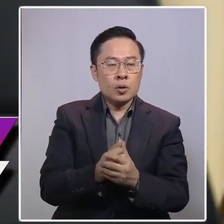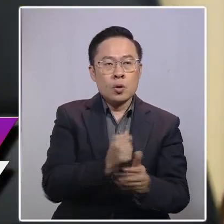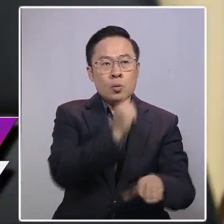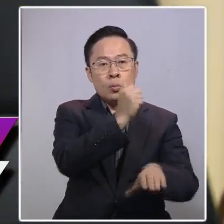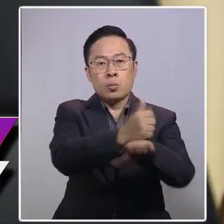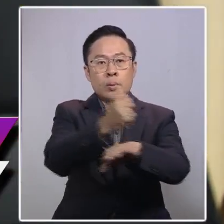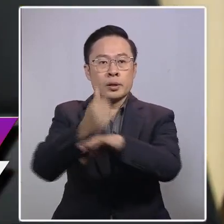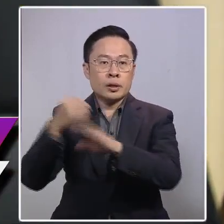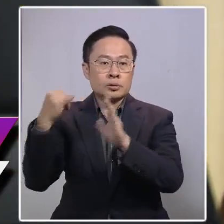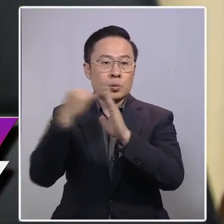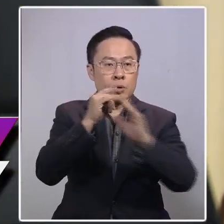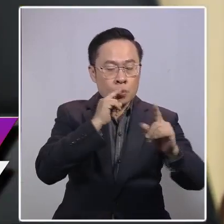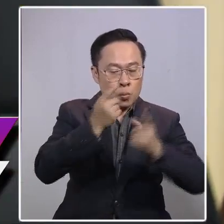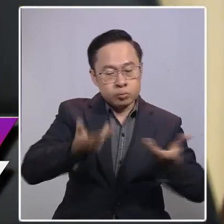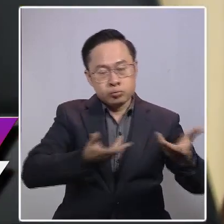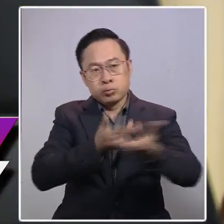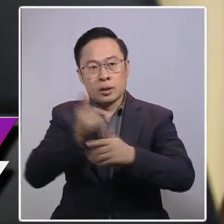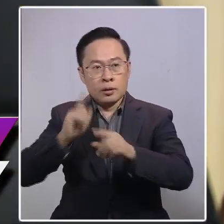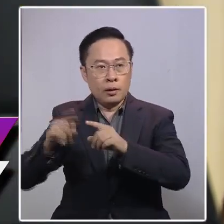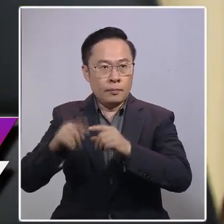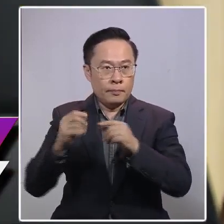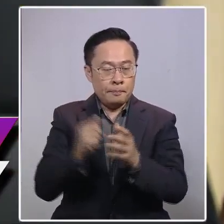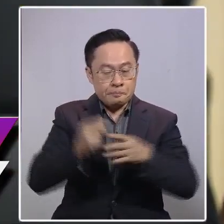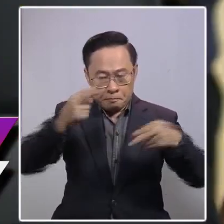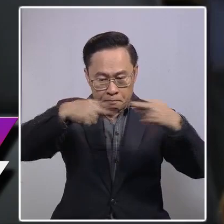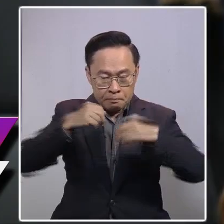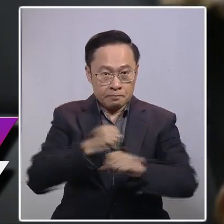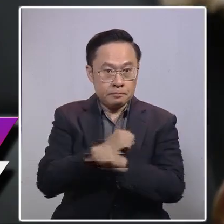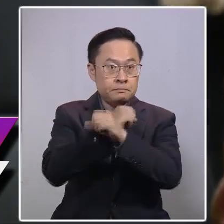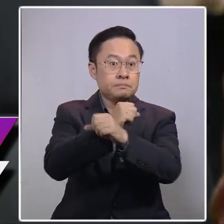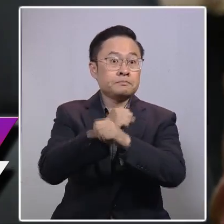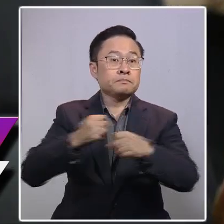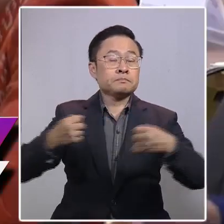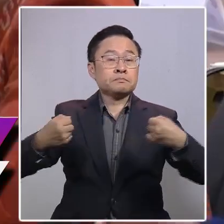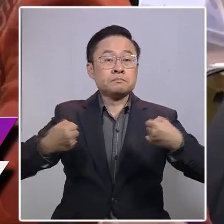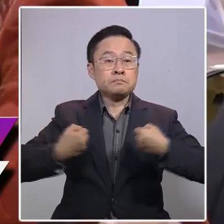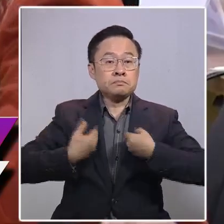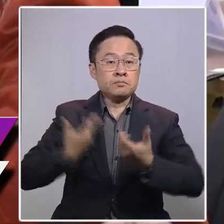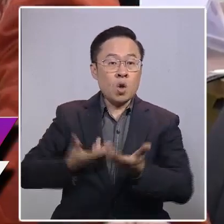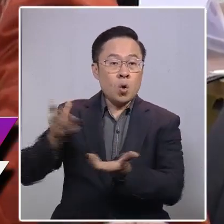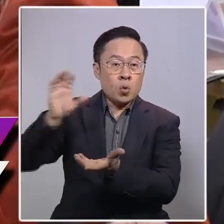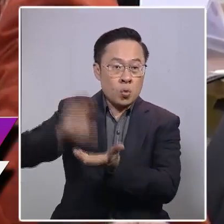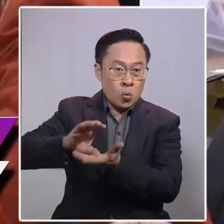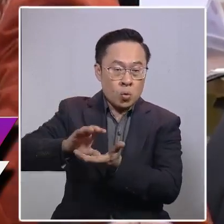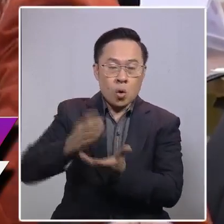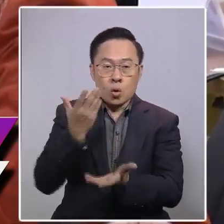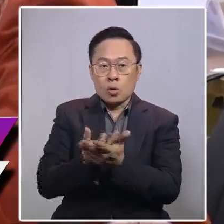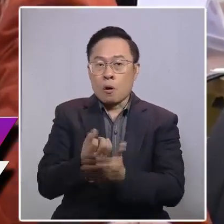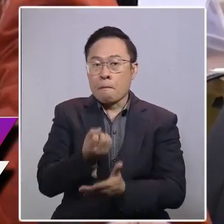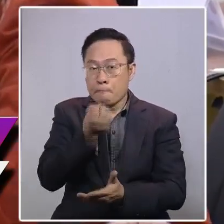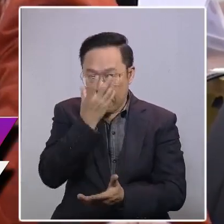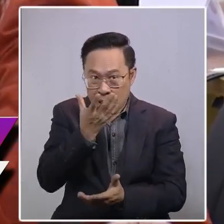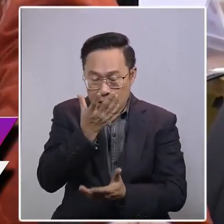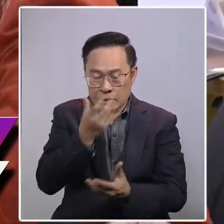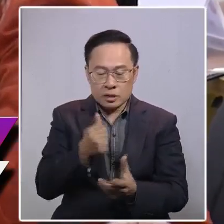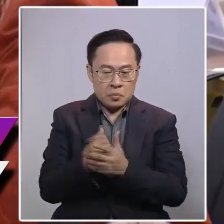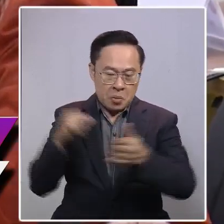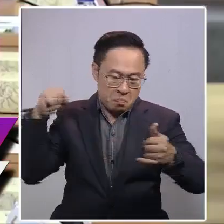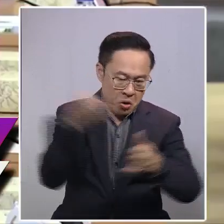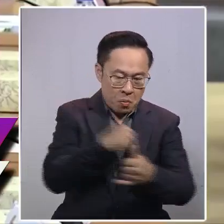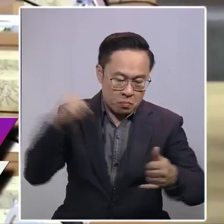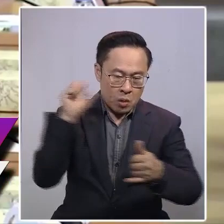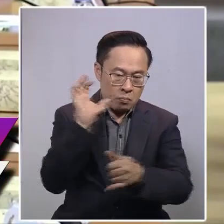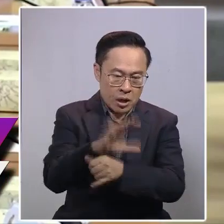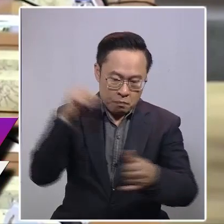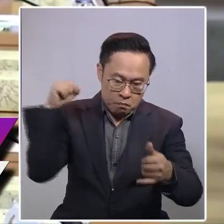องเอาจริงจังในการปราบปรามเจ้าหนี้นอกระบบเพราะมีการทำร้ายร่างกายลูกหนี้และคิดดอกเบี้ยแพงรวมถึงต้องระวังหนี้เทียมระวังลูก